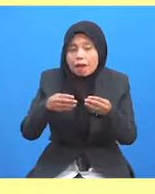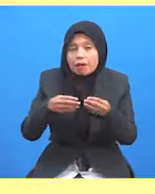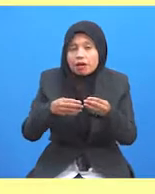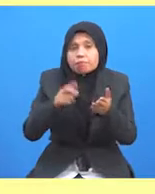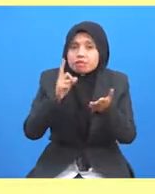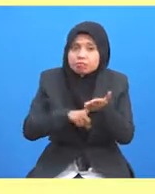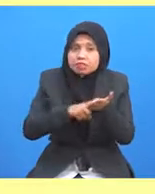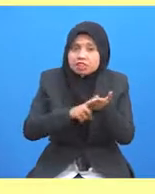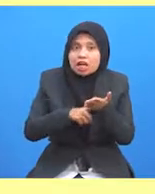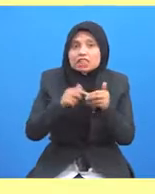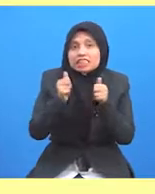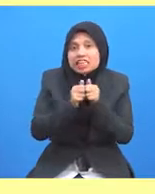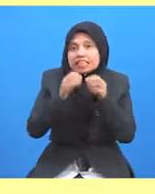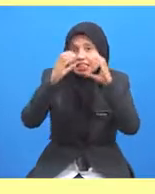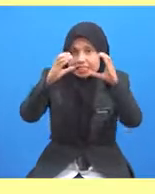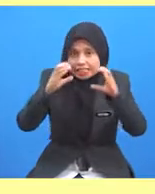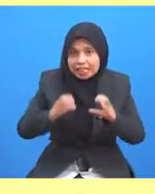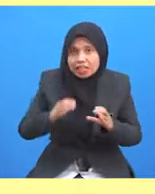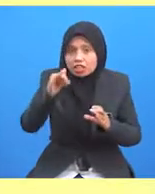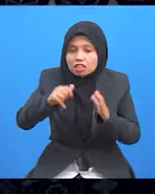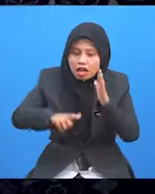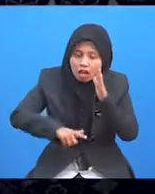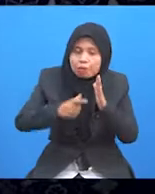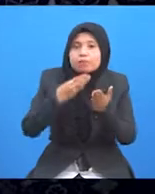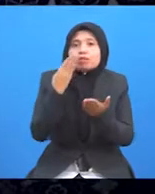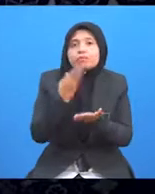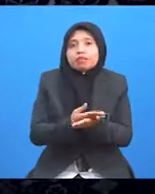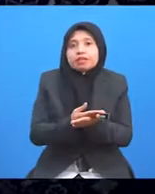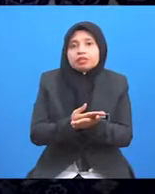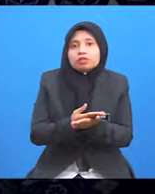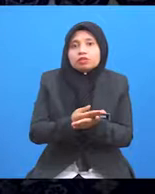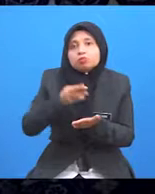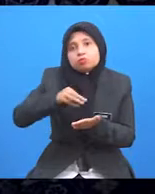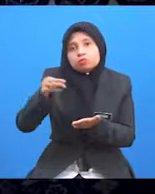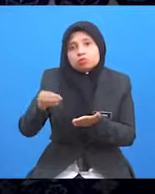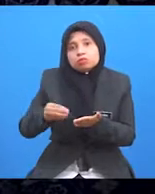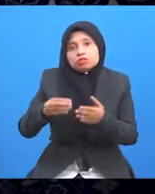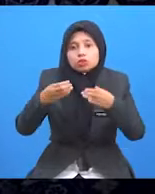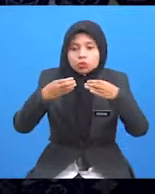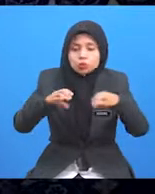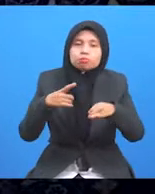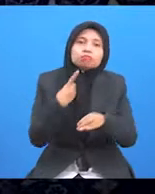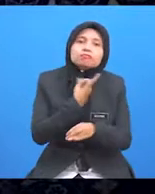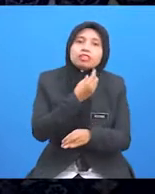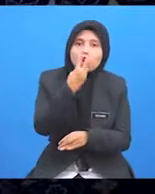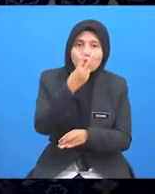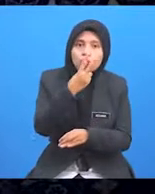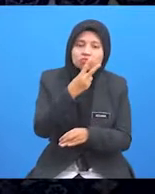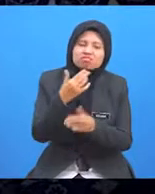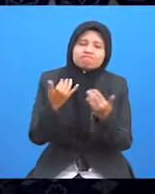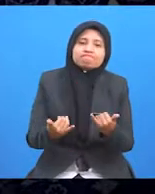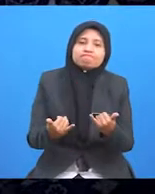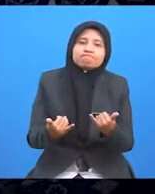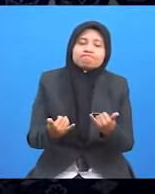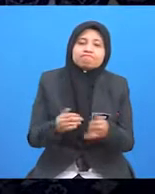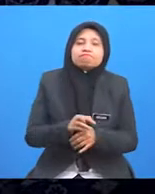atau berhujah dengan cara yang baik. Murid-murid, cuba kita perhatikan keadaan masyarakat